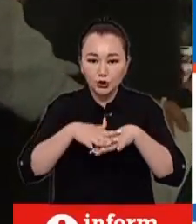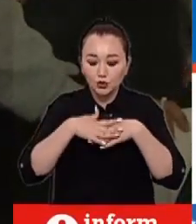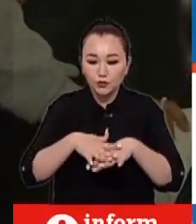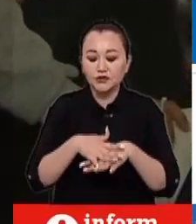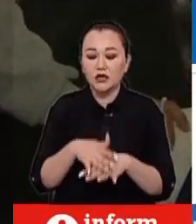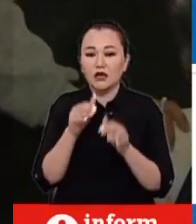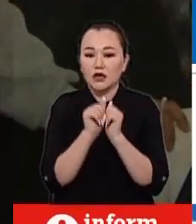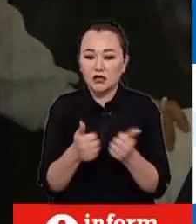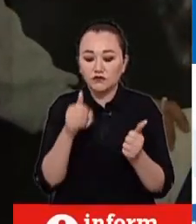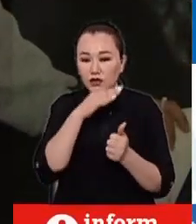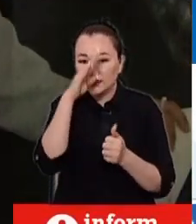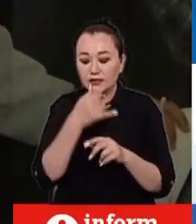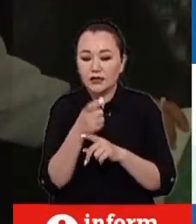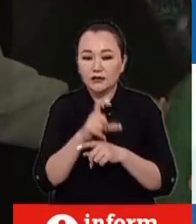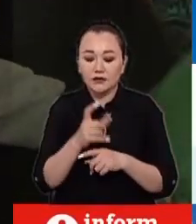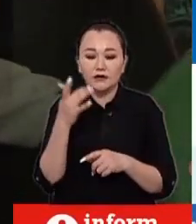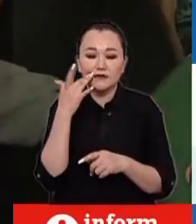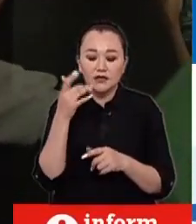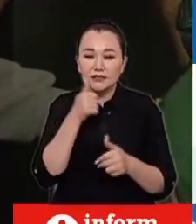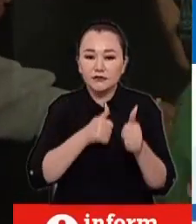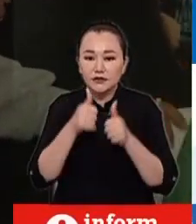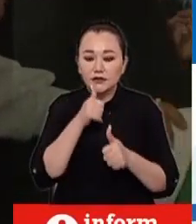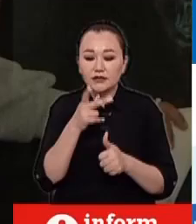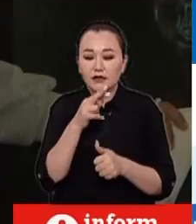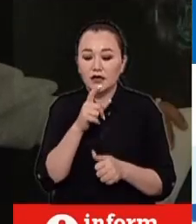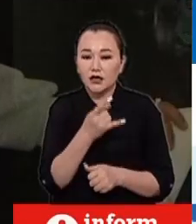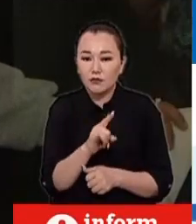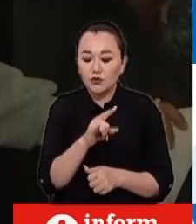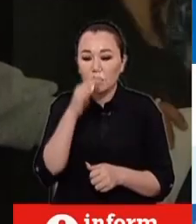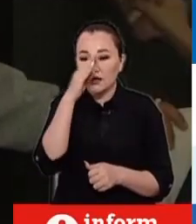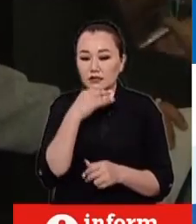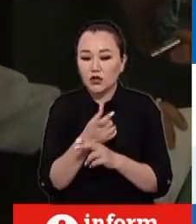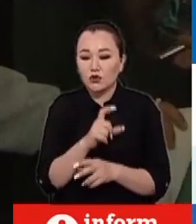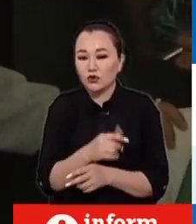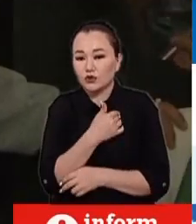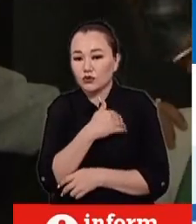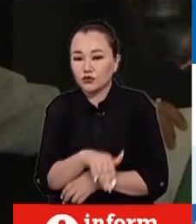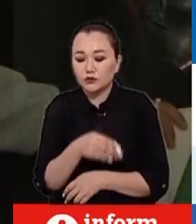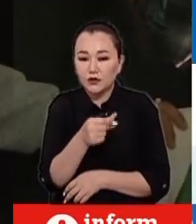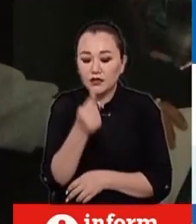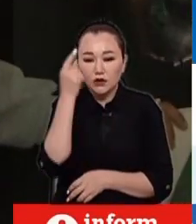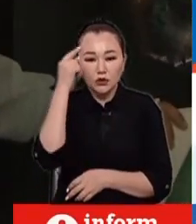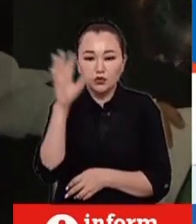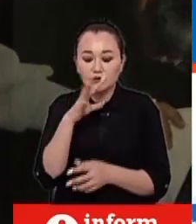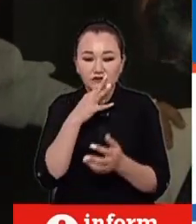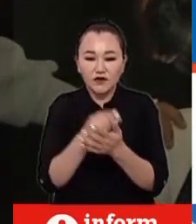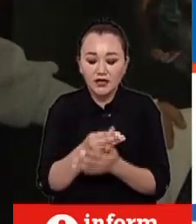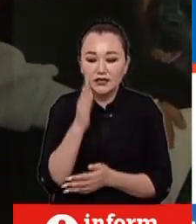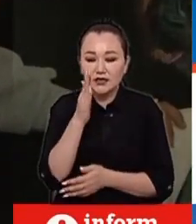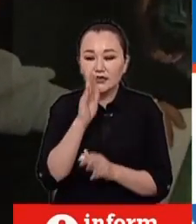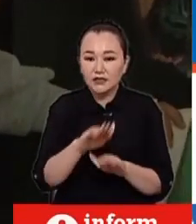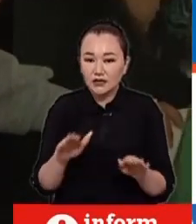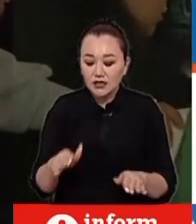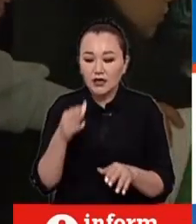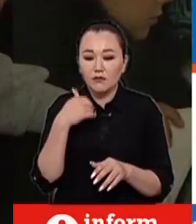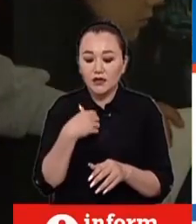развод родителей это всегда испытание для ребенка к сожалению с отцы которые уклоняются от алиментов не думают о будущем своих детей мы